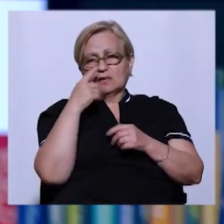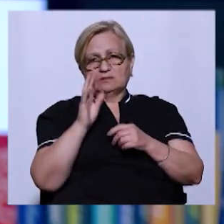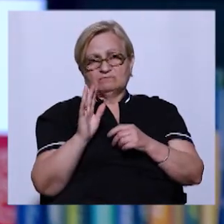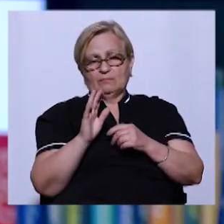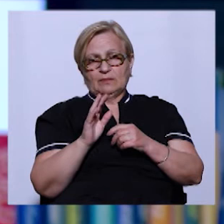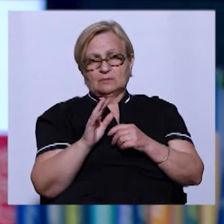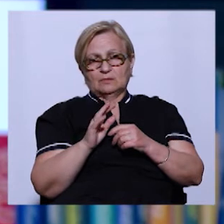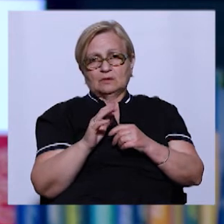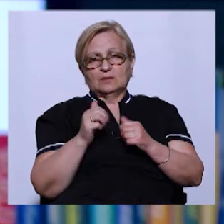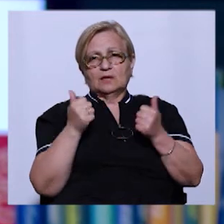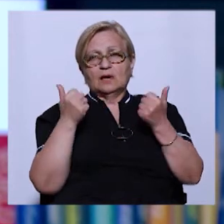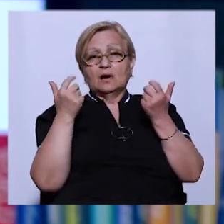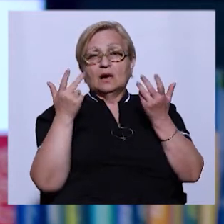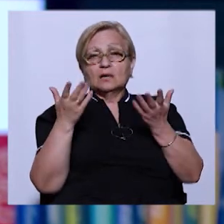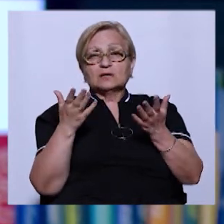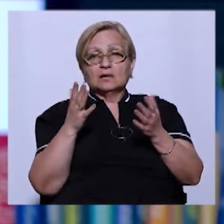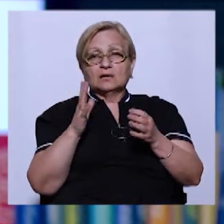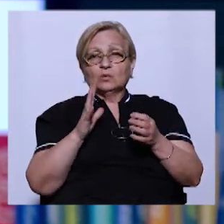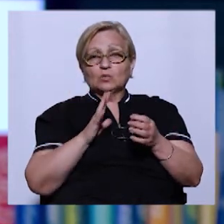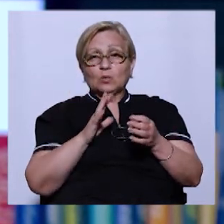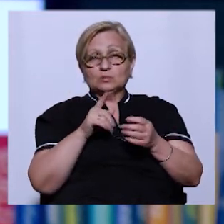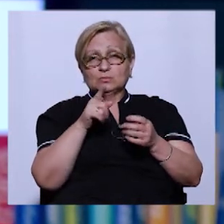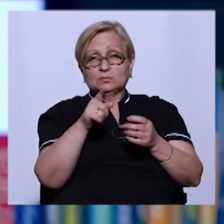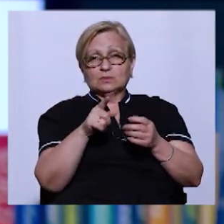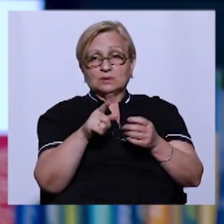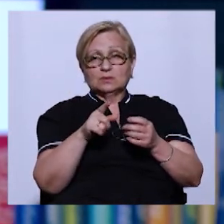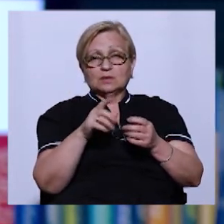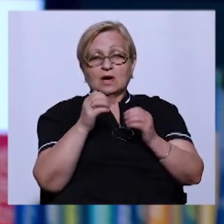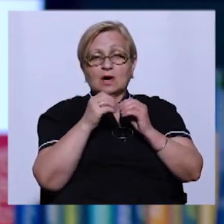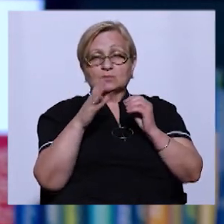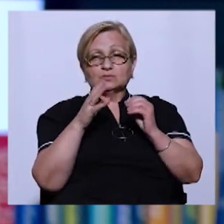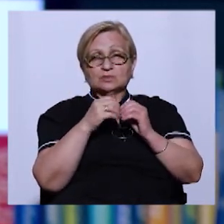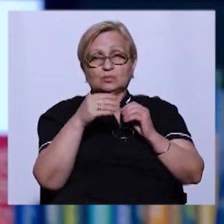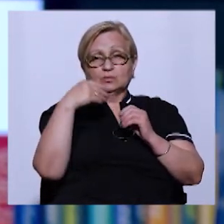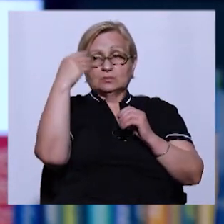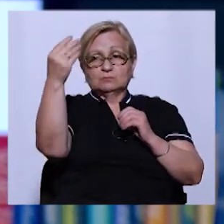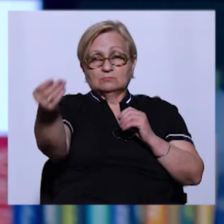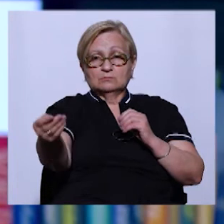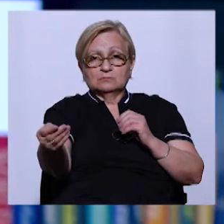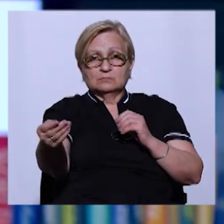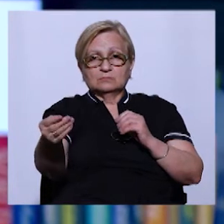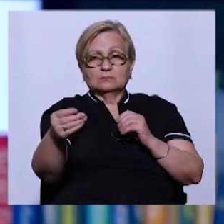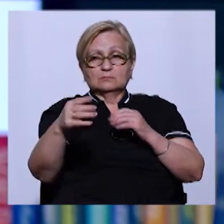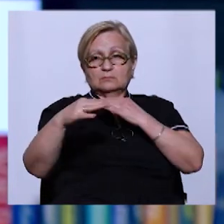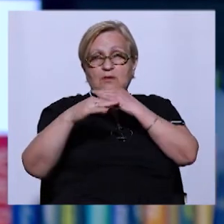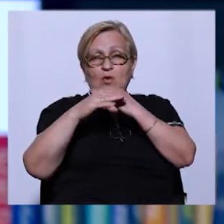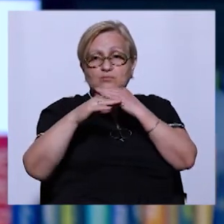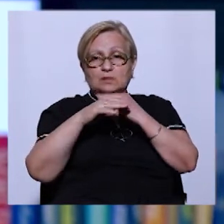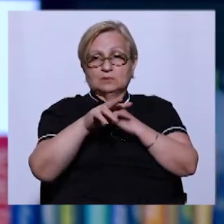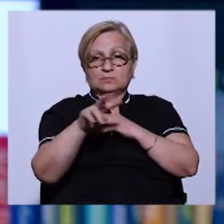ლაპარაკი. რამდენიც არ უნდა ქონოდა ერთს, როდესაც 15 გასცა და მისცა მეორეს და მათ